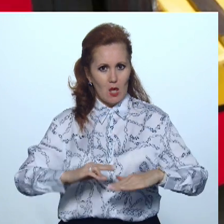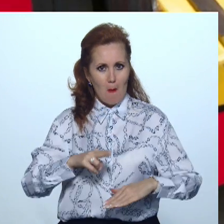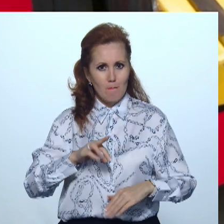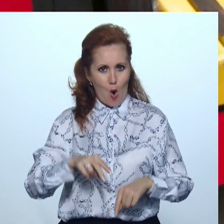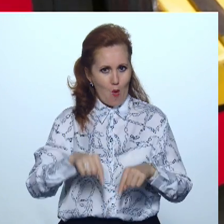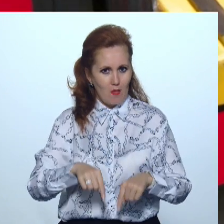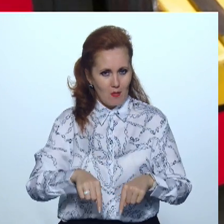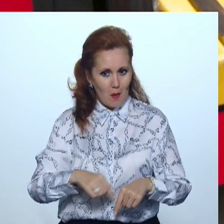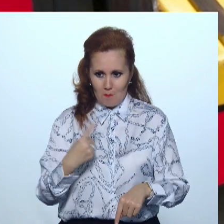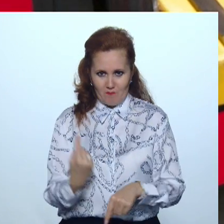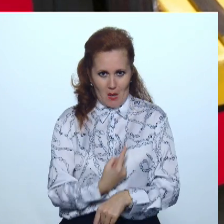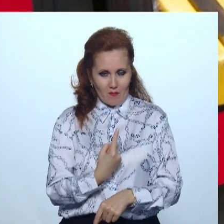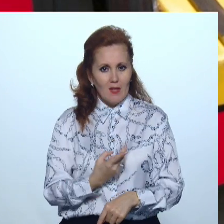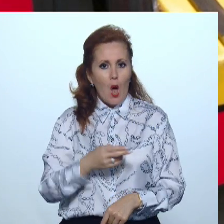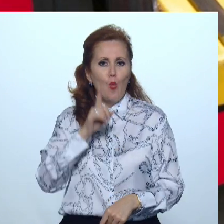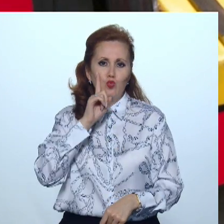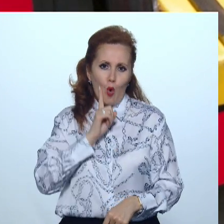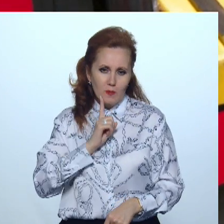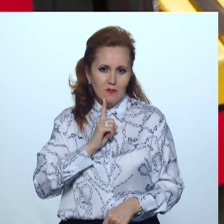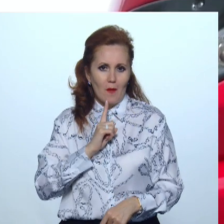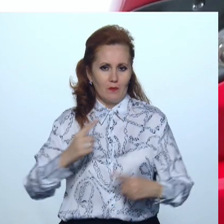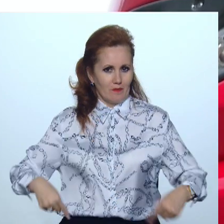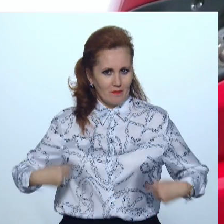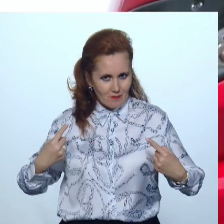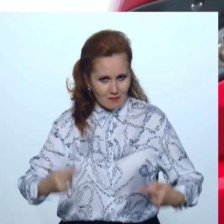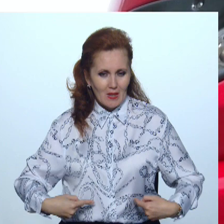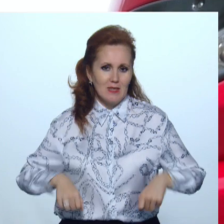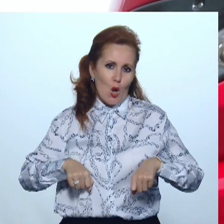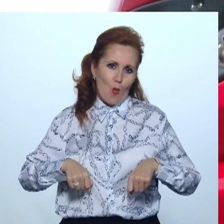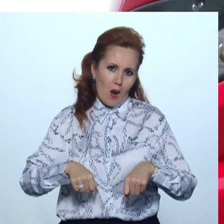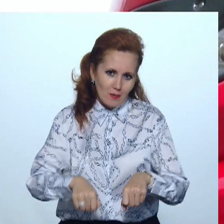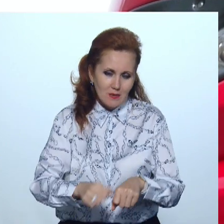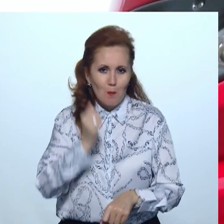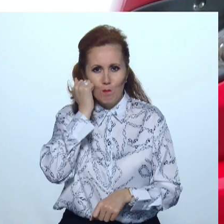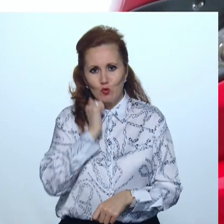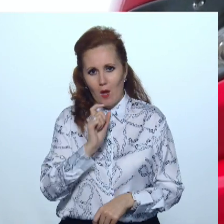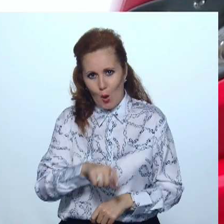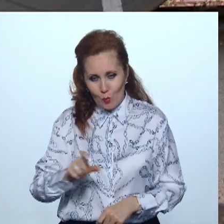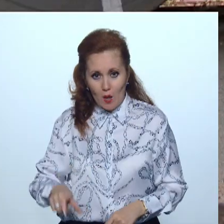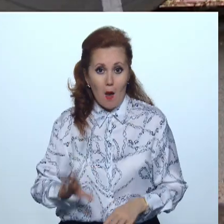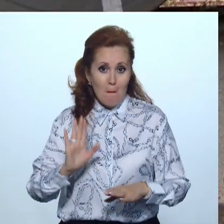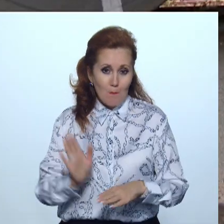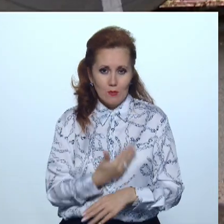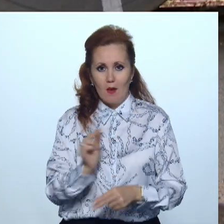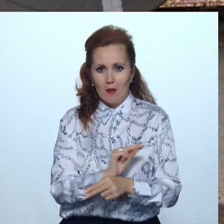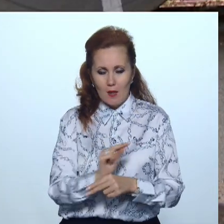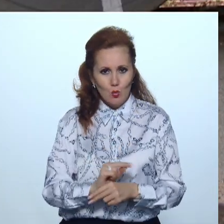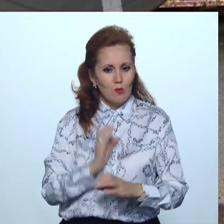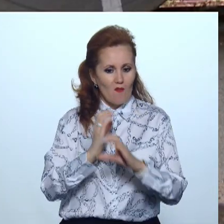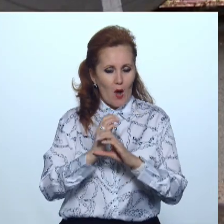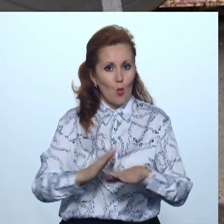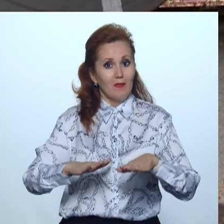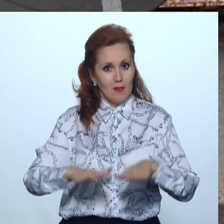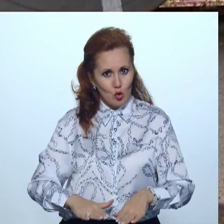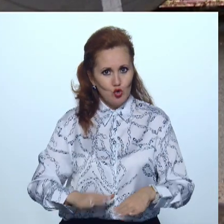запускают на городские улицы. Прежде всего для удобства маломобильных пассажиров, пожилых людей. После реконструкции вагон стал не только ниже,